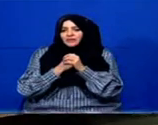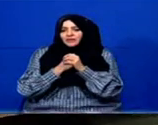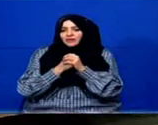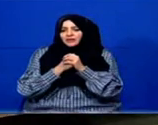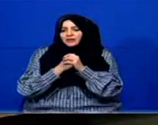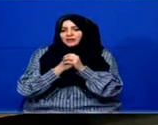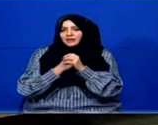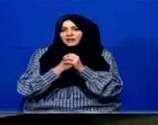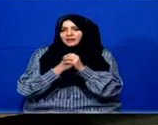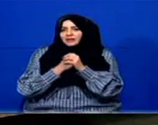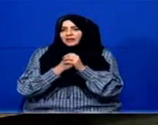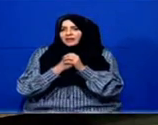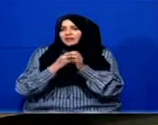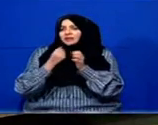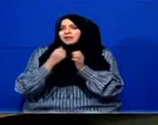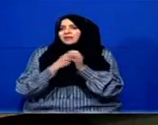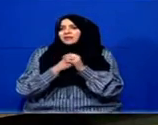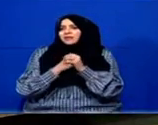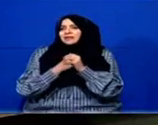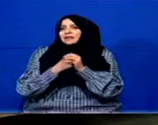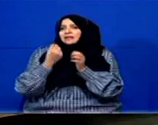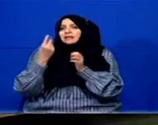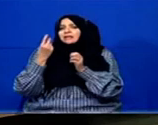ربي يحفظها ان شاء الله